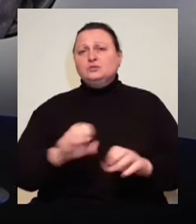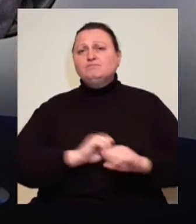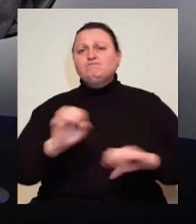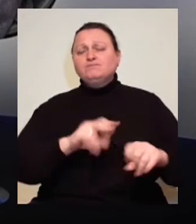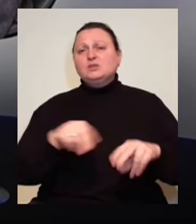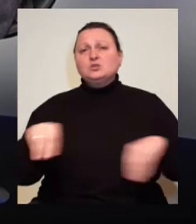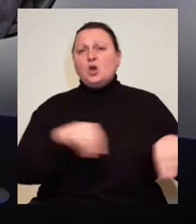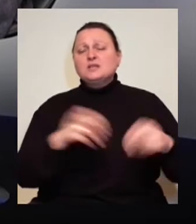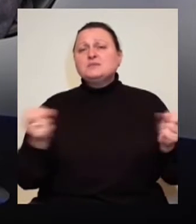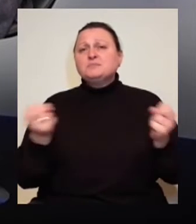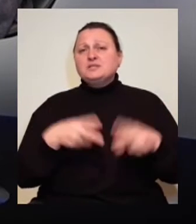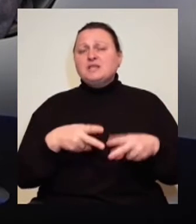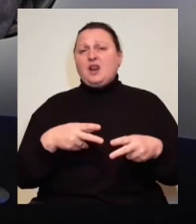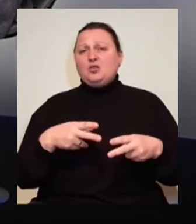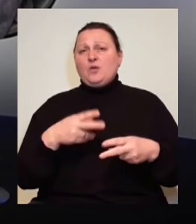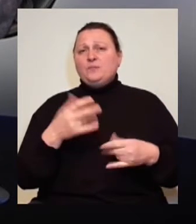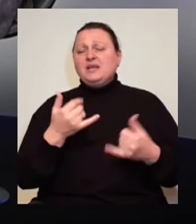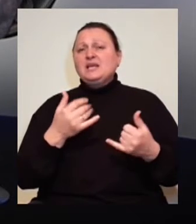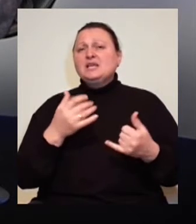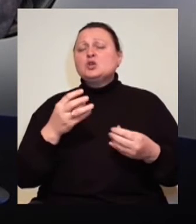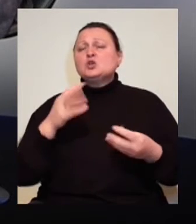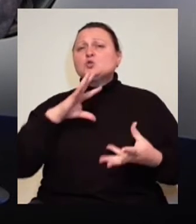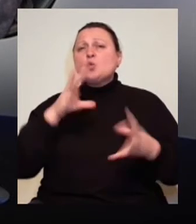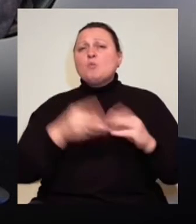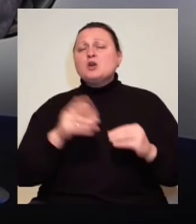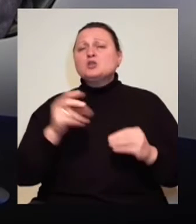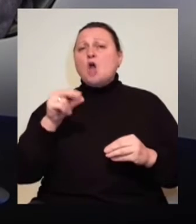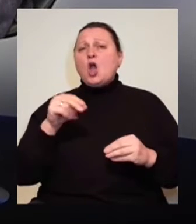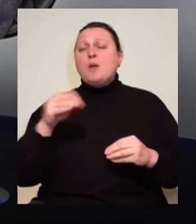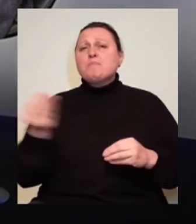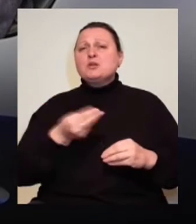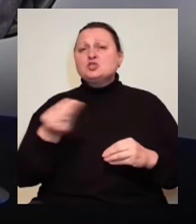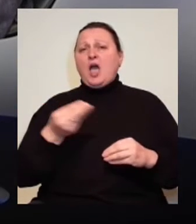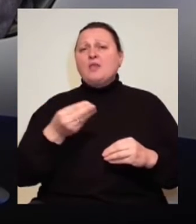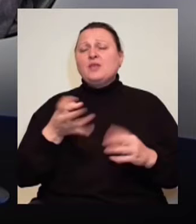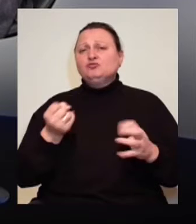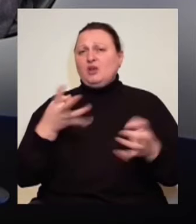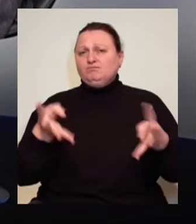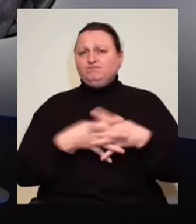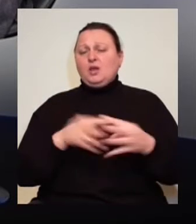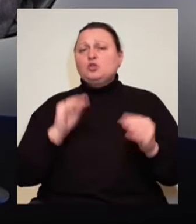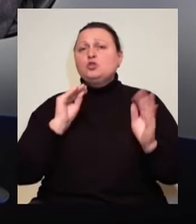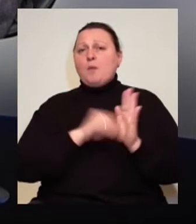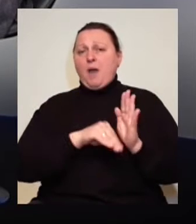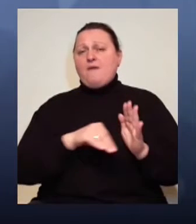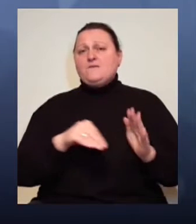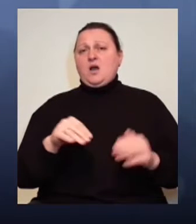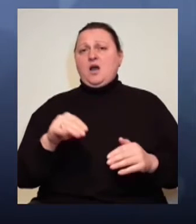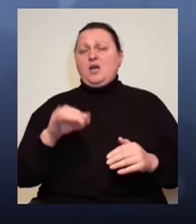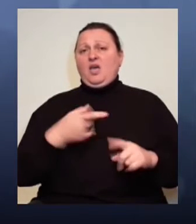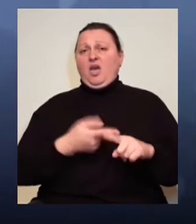дороги були оброблені сумішю, там сольова, піщана, може ще з якимись добавками, і